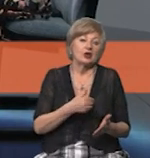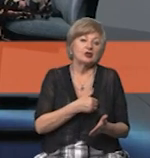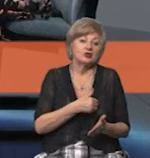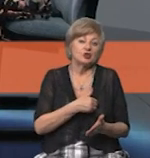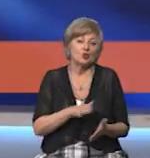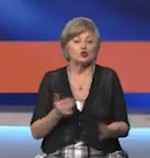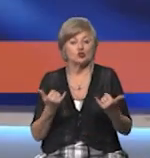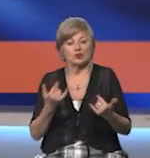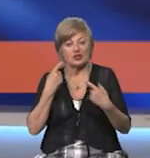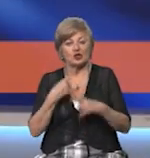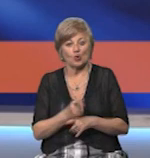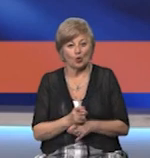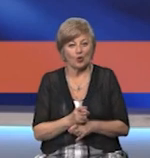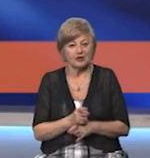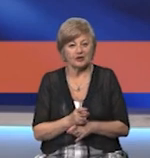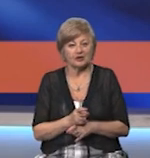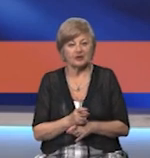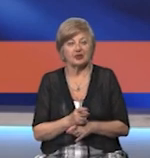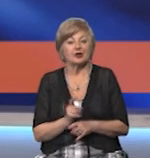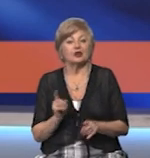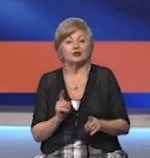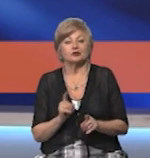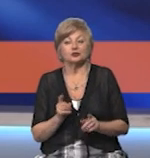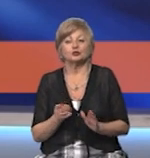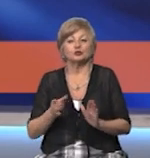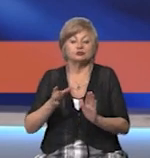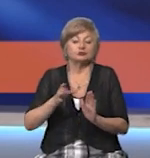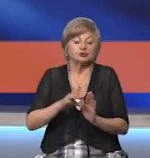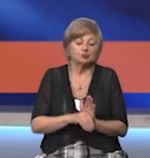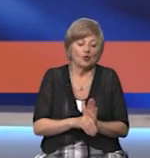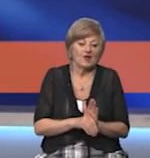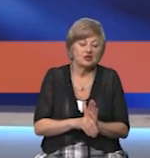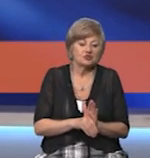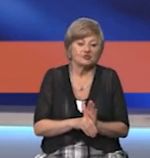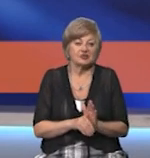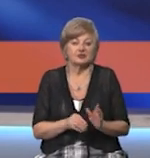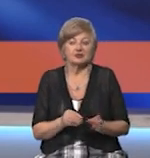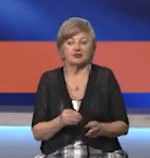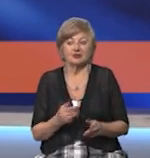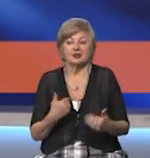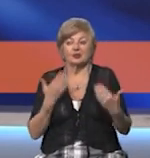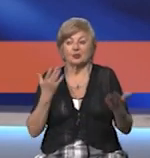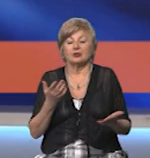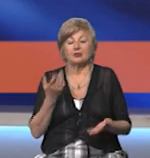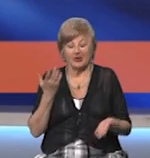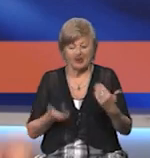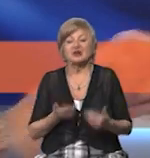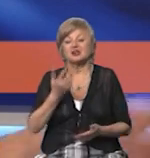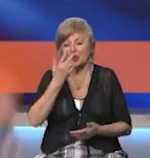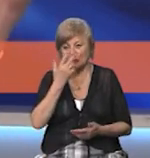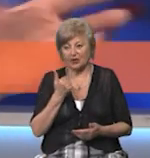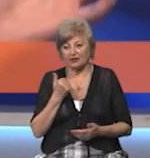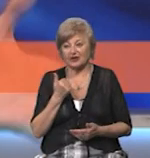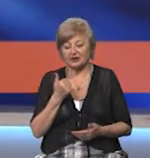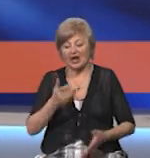сучасні технології якось проваджувати, або їм просто, я не знаю, звичніше розкопати